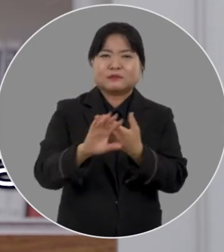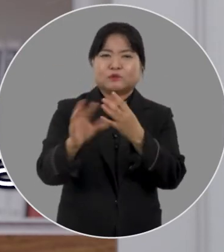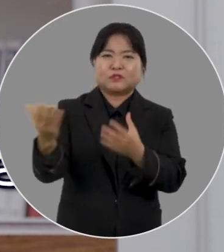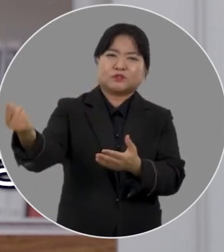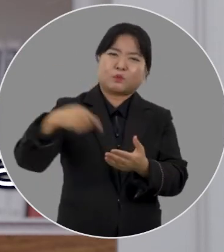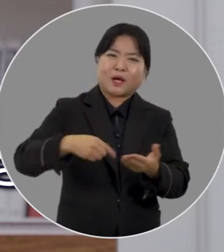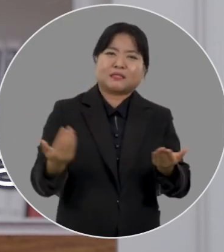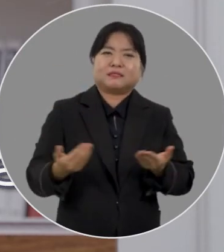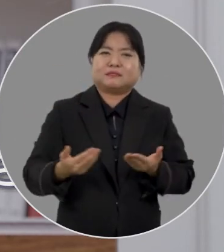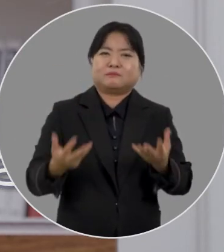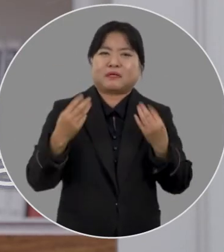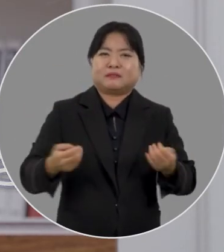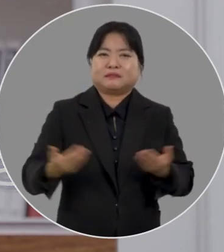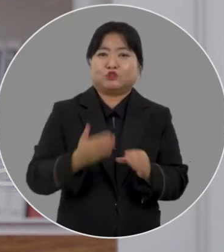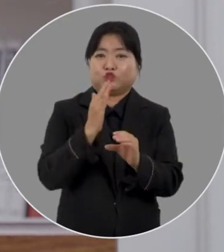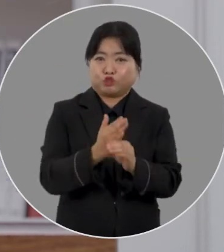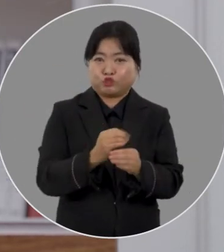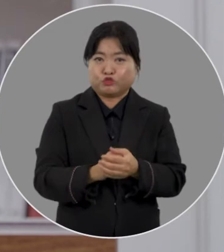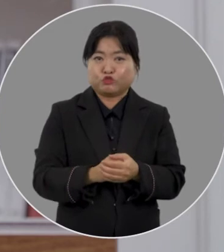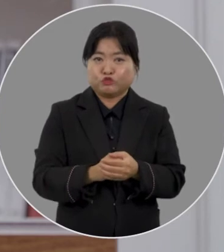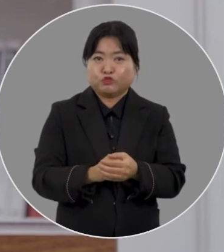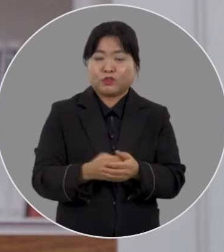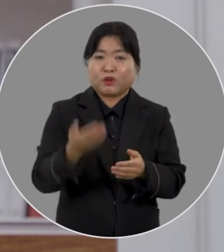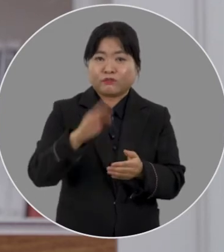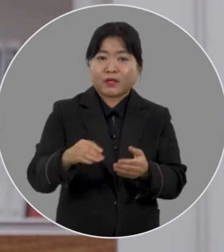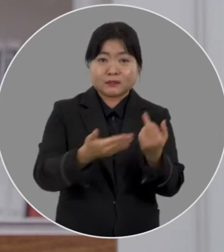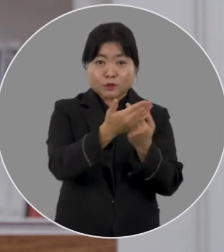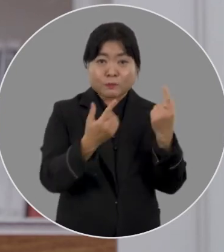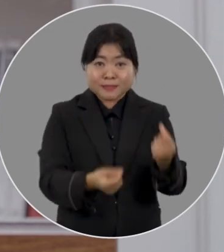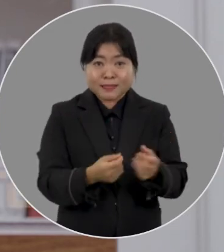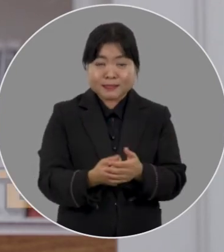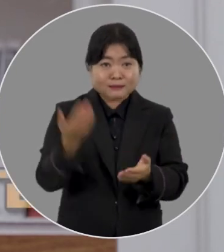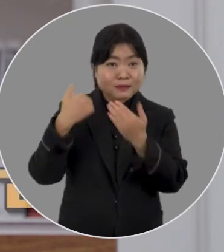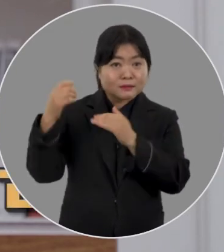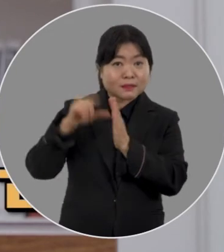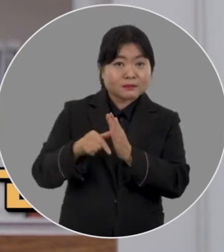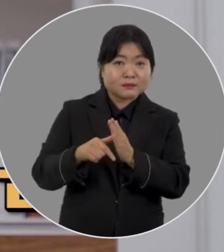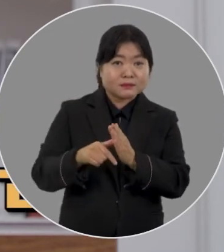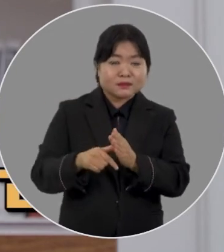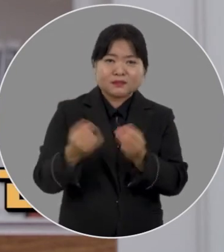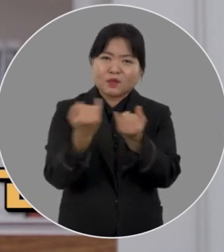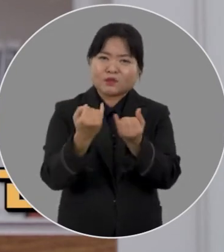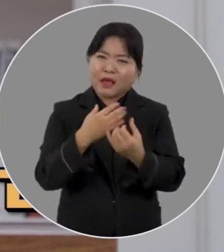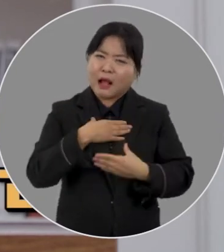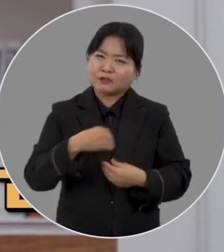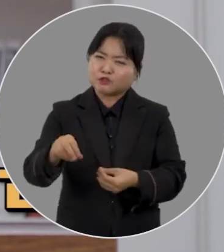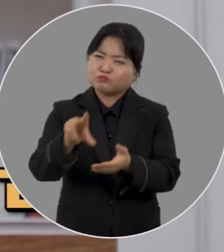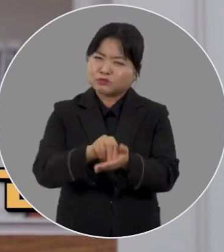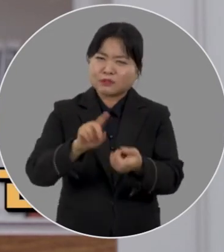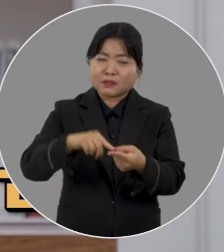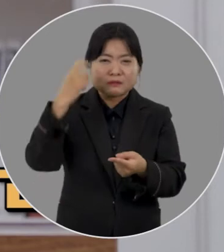와 있었어요. 그렇죠. 제주도도 마찬가지죠. 근데 그 당시에는 이분들이 그 여성의 안전 문제를 심각하게